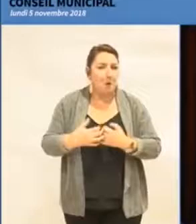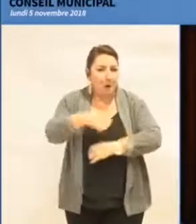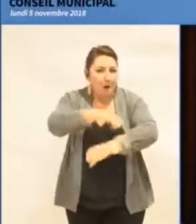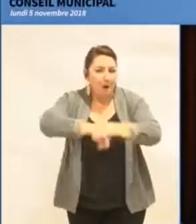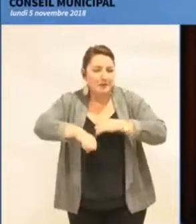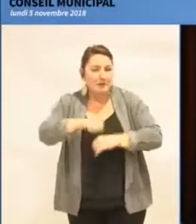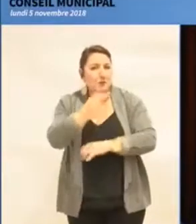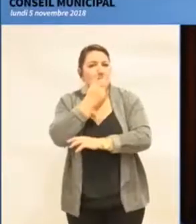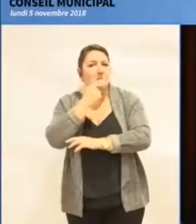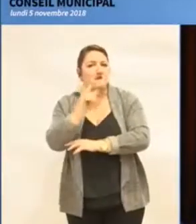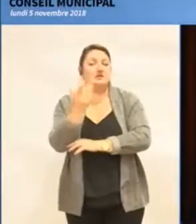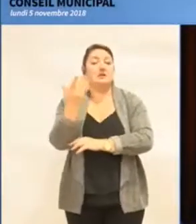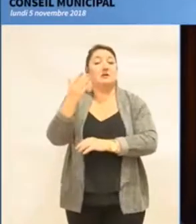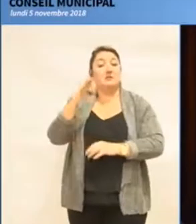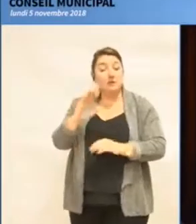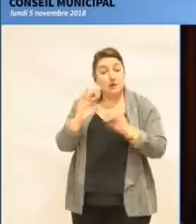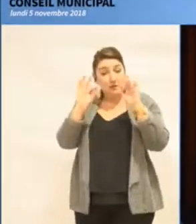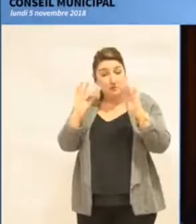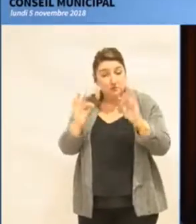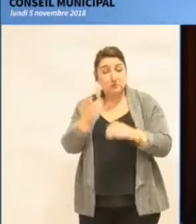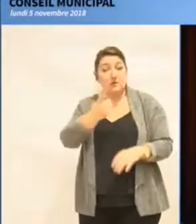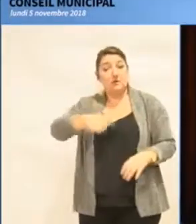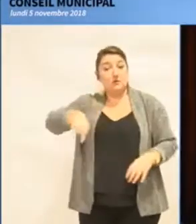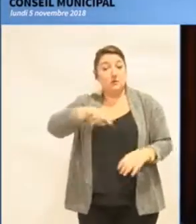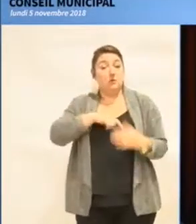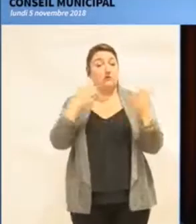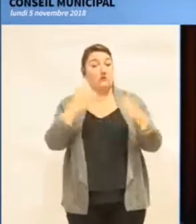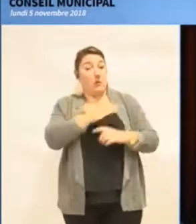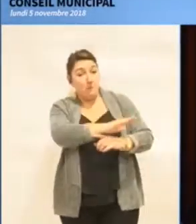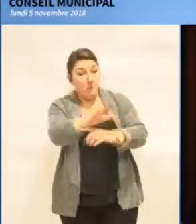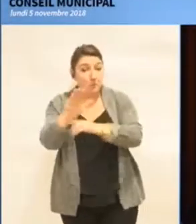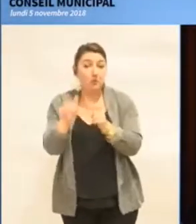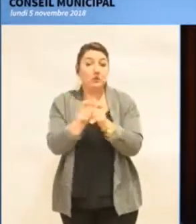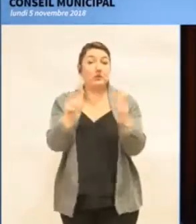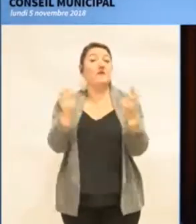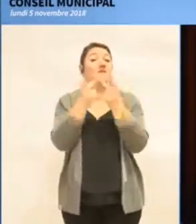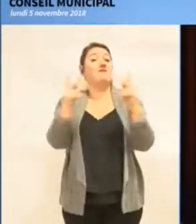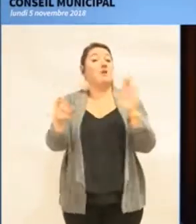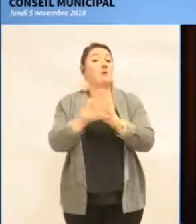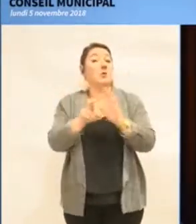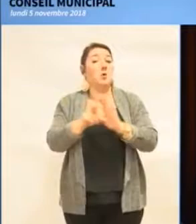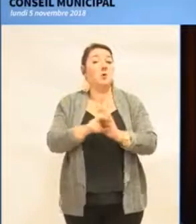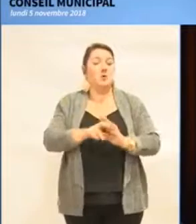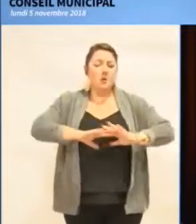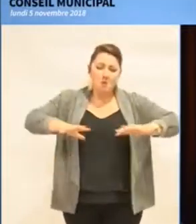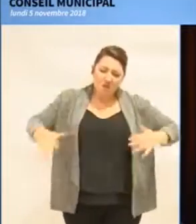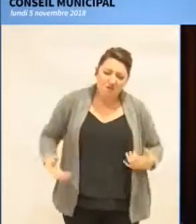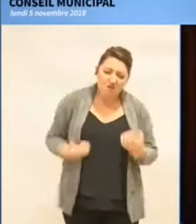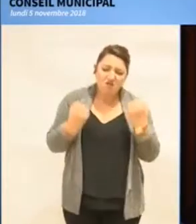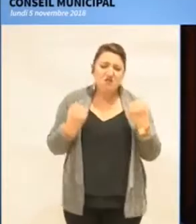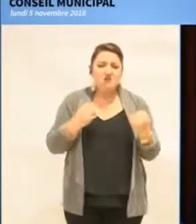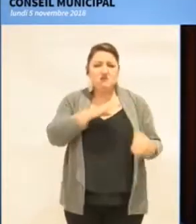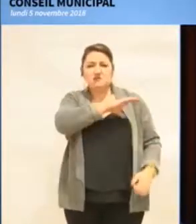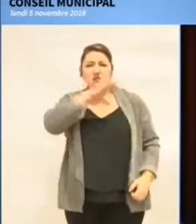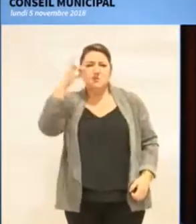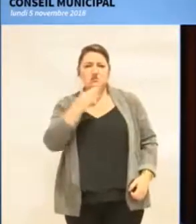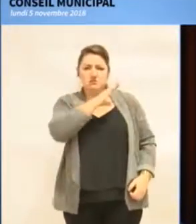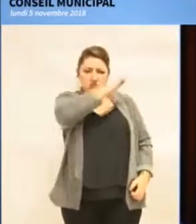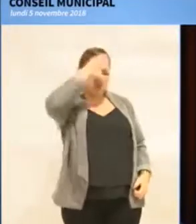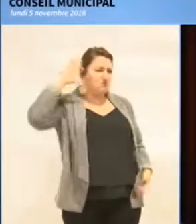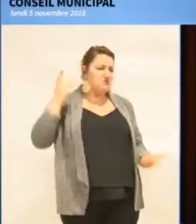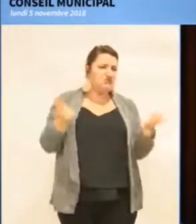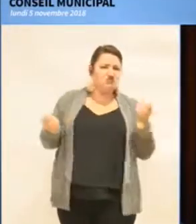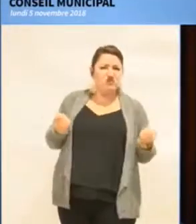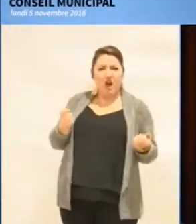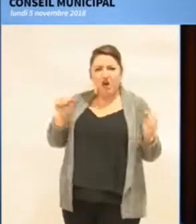nous voulons justement faire passer le message que la ville ne peut pas tout et qu'elle n'est pas compétente sur tout, il faut aussi que lorsque